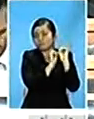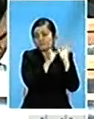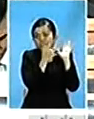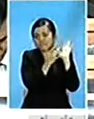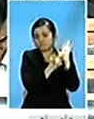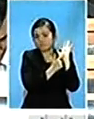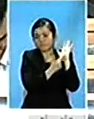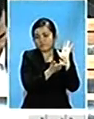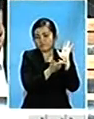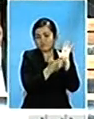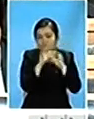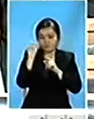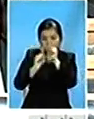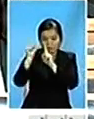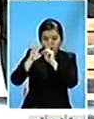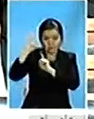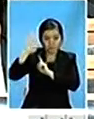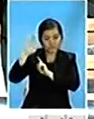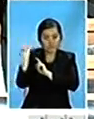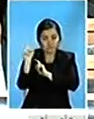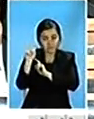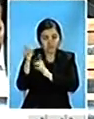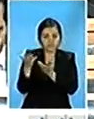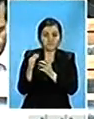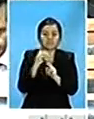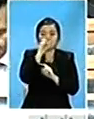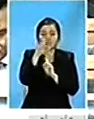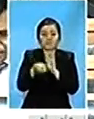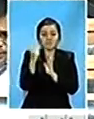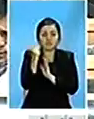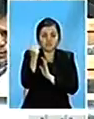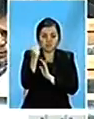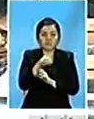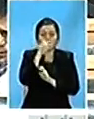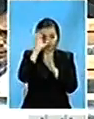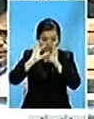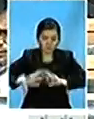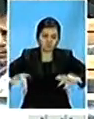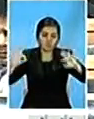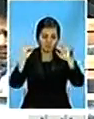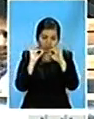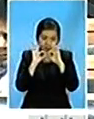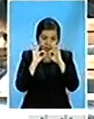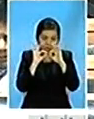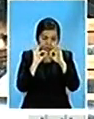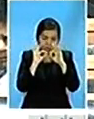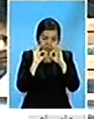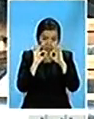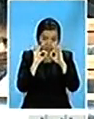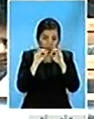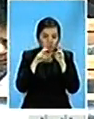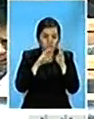ช่นการให้คะแนนในแต่ละด้านบอกแต่เพียงว่าจะให้ความสำคัญต่อกรอบแ